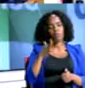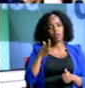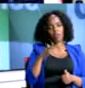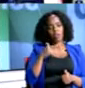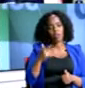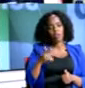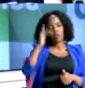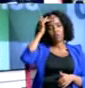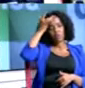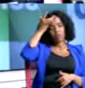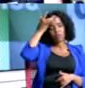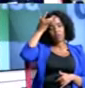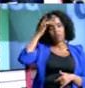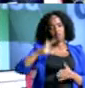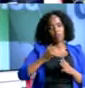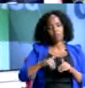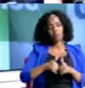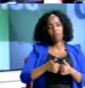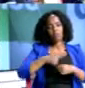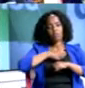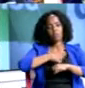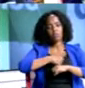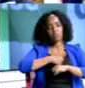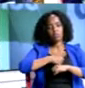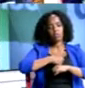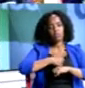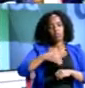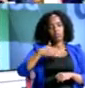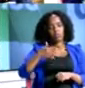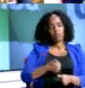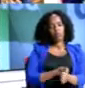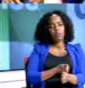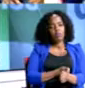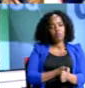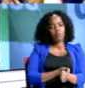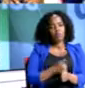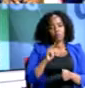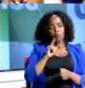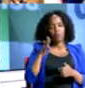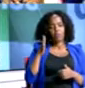ukur kena malat tu saatif, akamin aku fitisan bodet rufna, fahat awis isahu mal fakat.